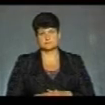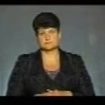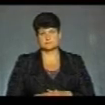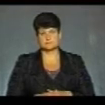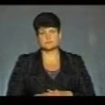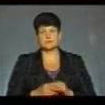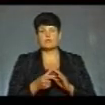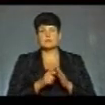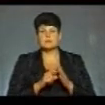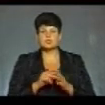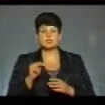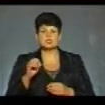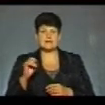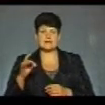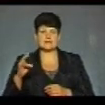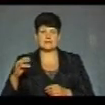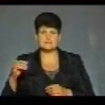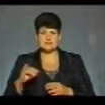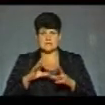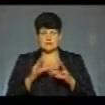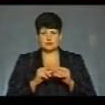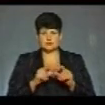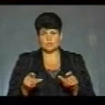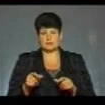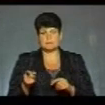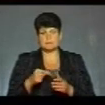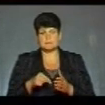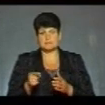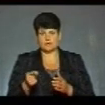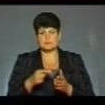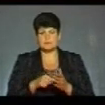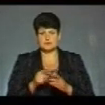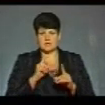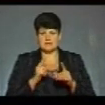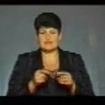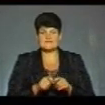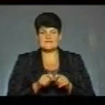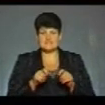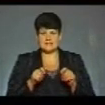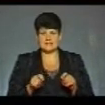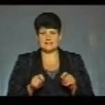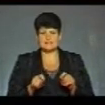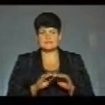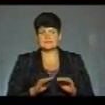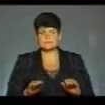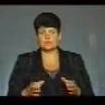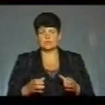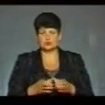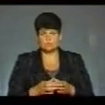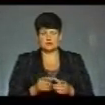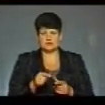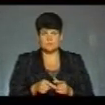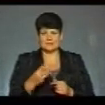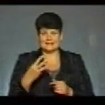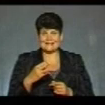У приміщенні Чернихівської загальноосвітньої школи Тернопільської міської ради відкрили дошкільну групу. Вона розрахована на 30 дітей. На неї із